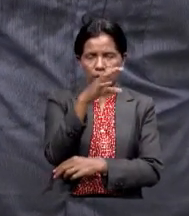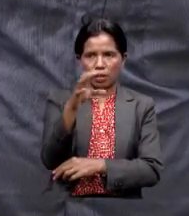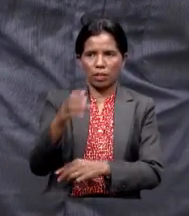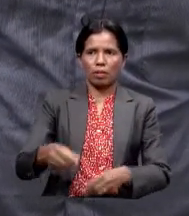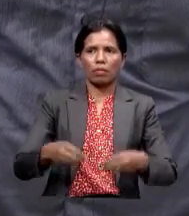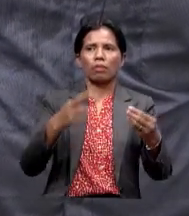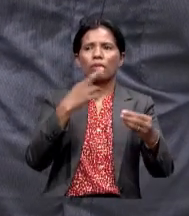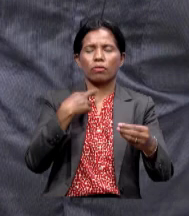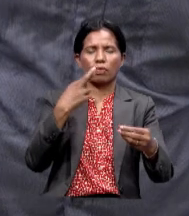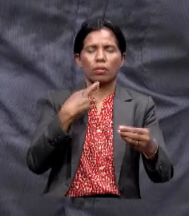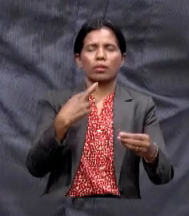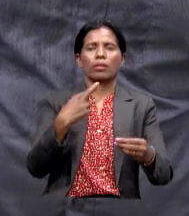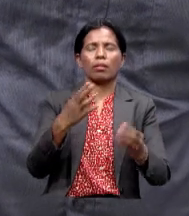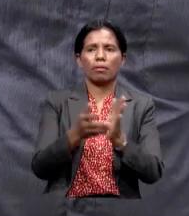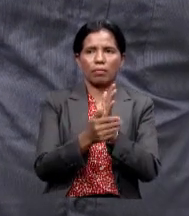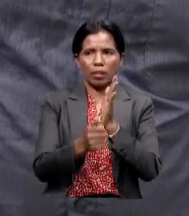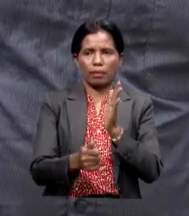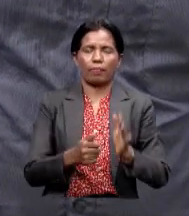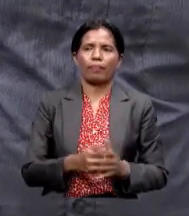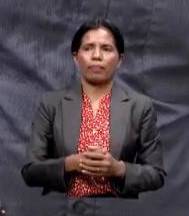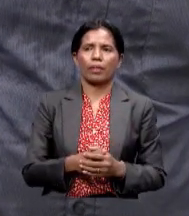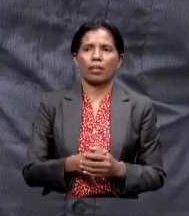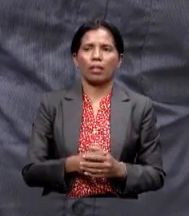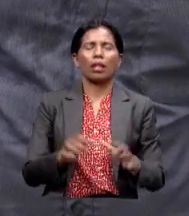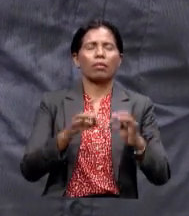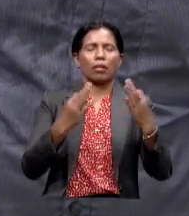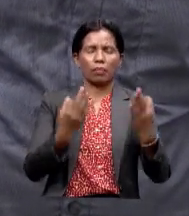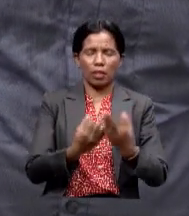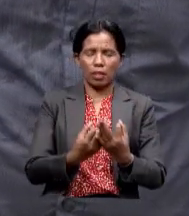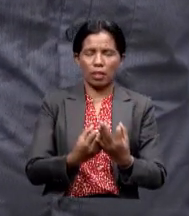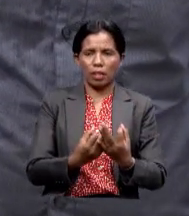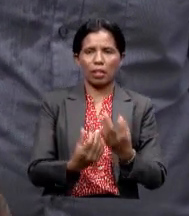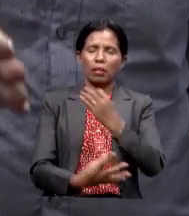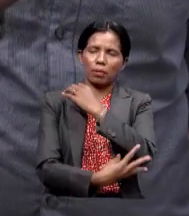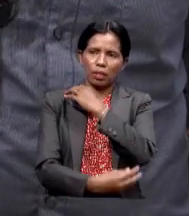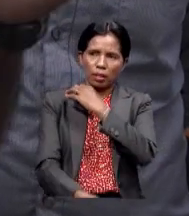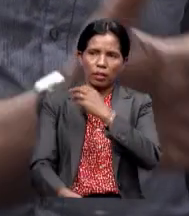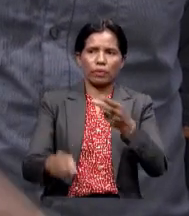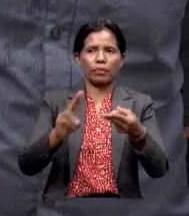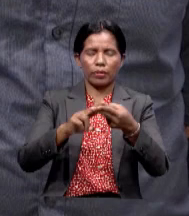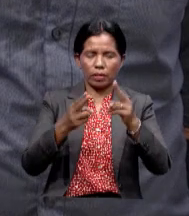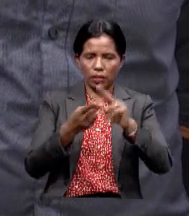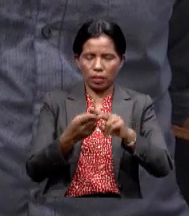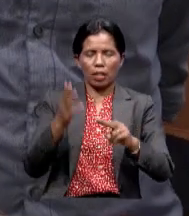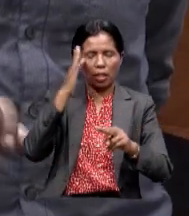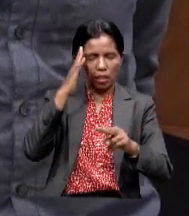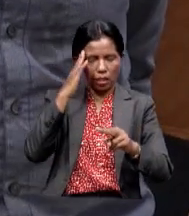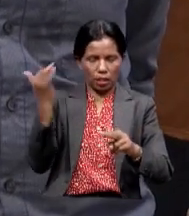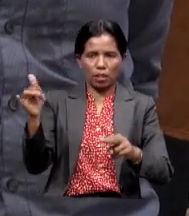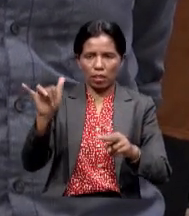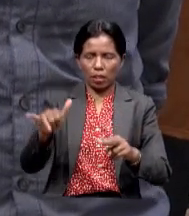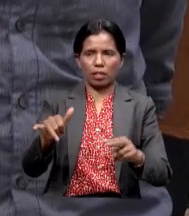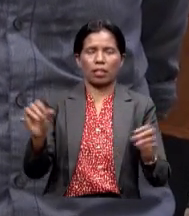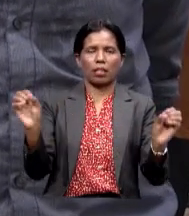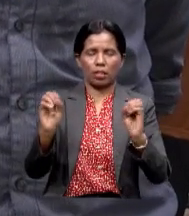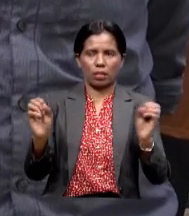fos mina det. Ya ne ba, mase ba familia ne be kibit la yaduni, bizinu sir ne hata ne katak nia ne la yaduni antau ami